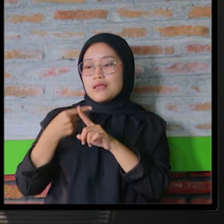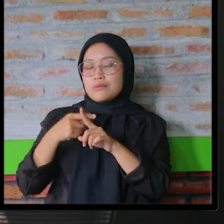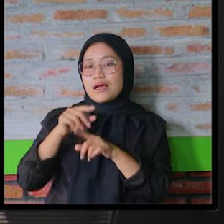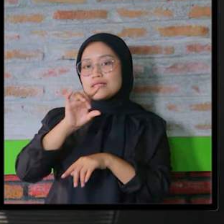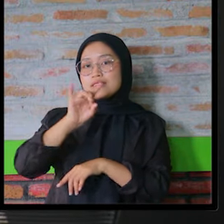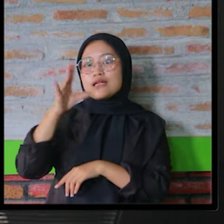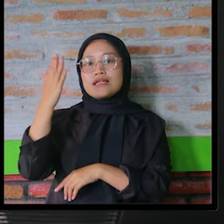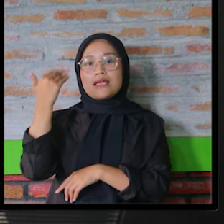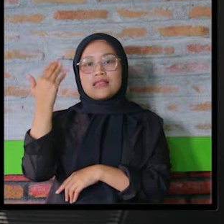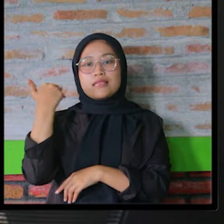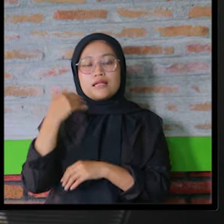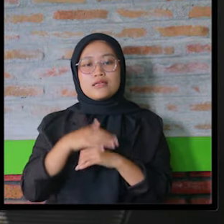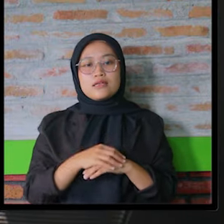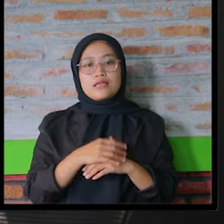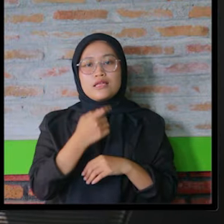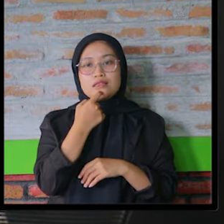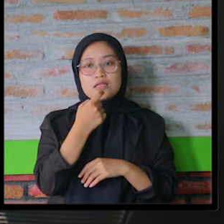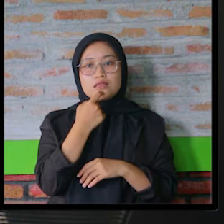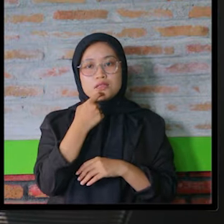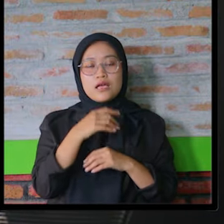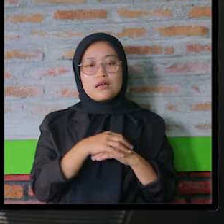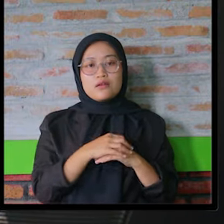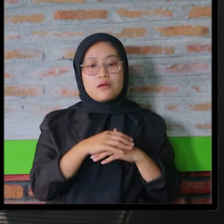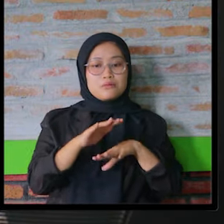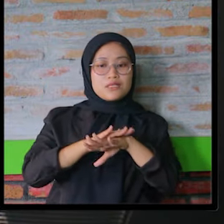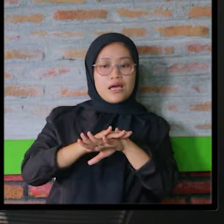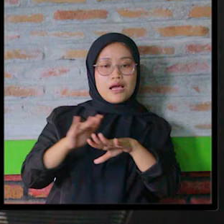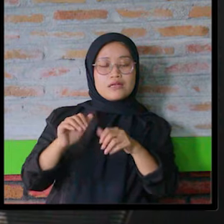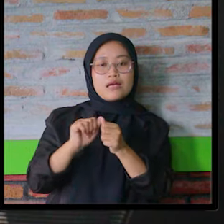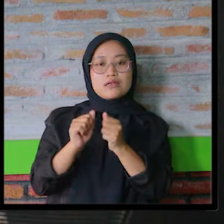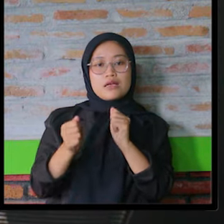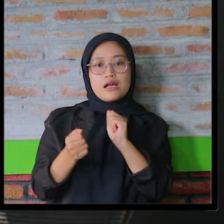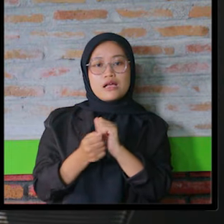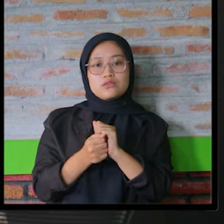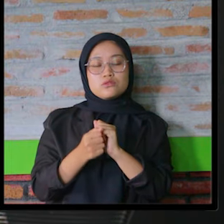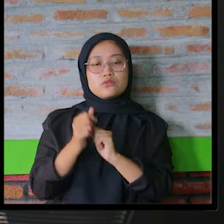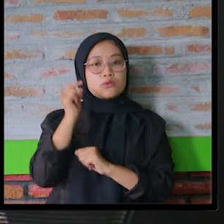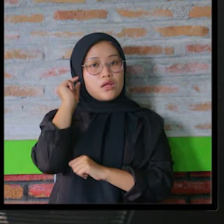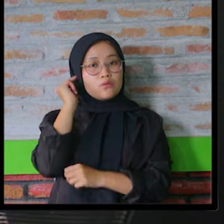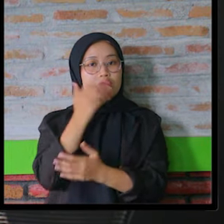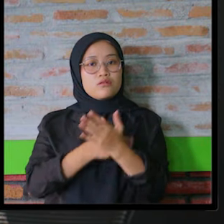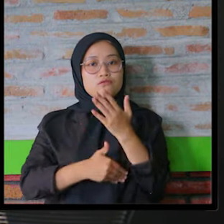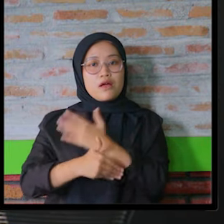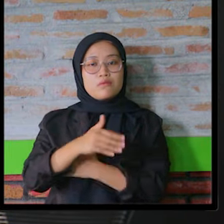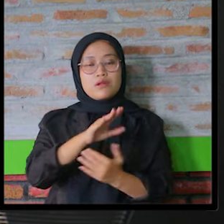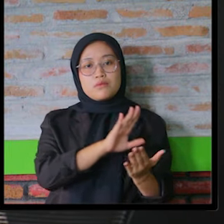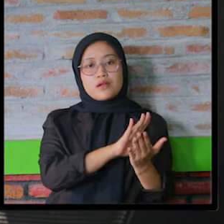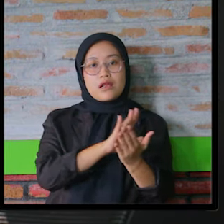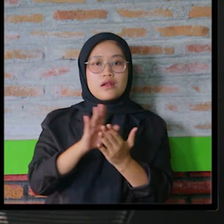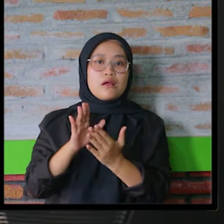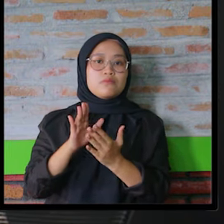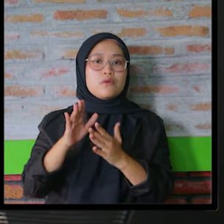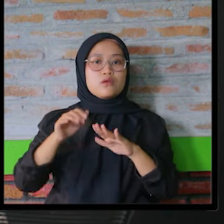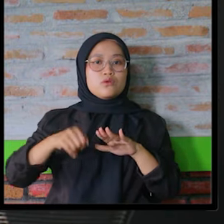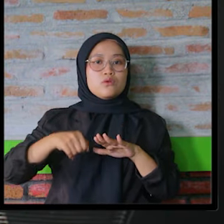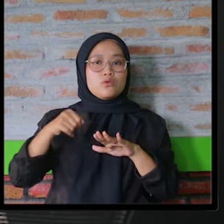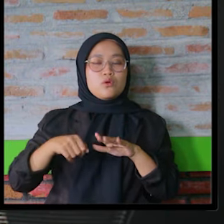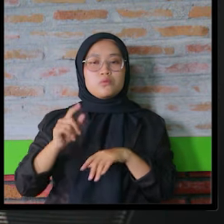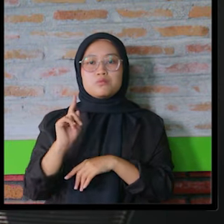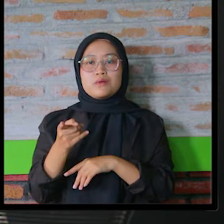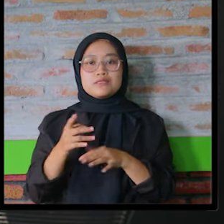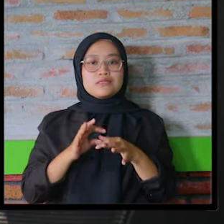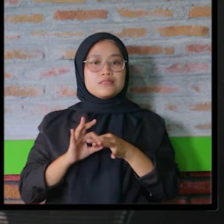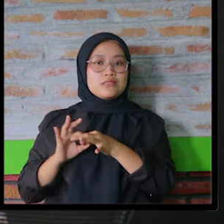penanganan kasus perempuan difabel berhadapan dengan hukum pasti Sinergi dari aph masyarakat kemudian juga terkait